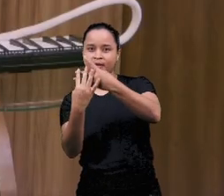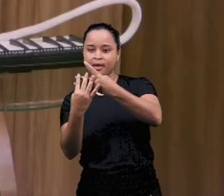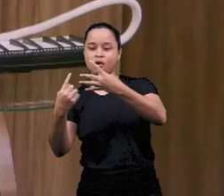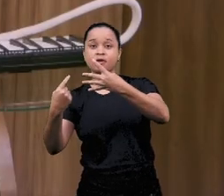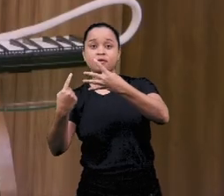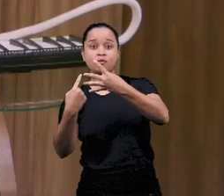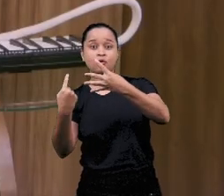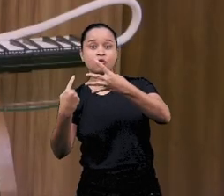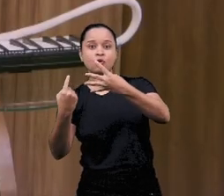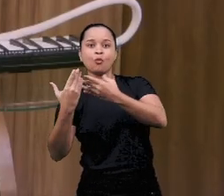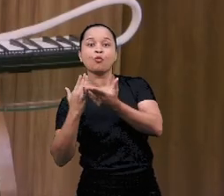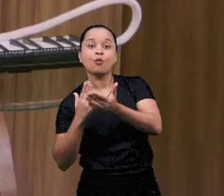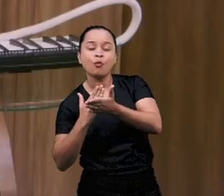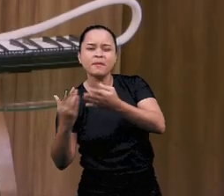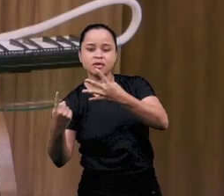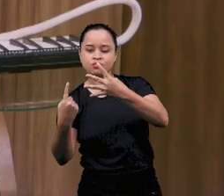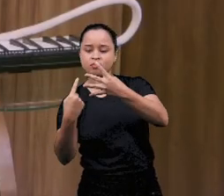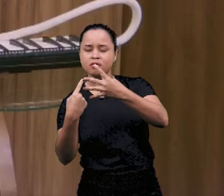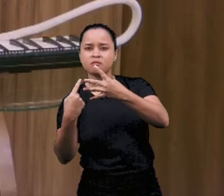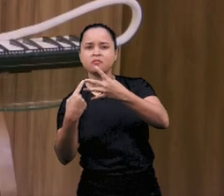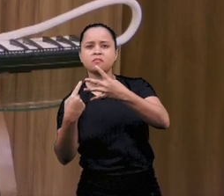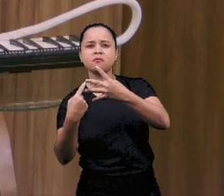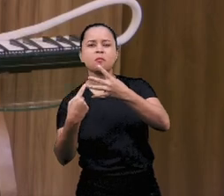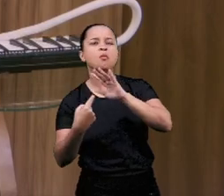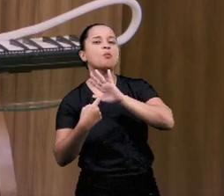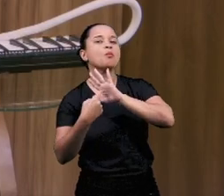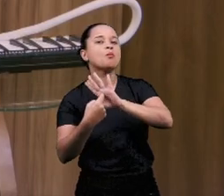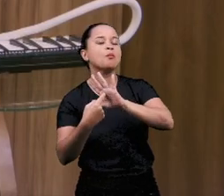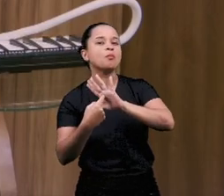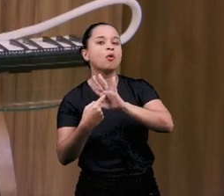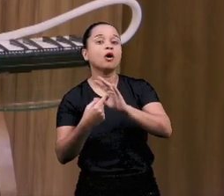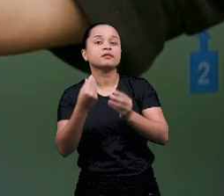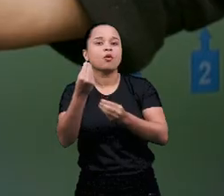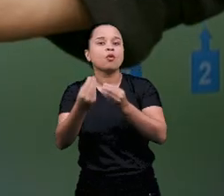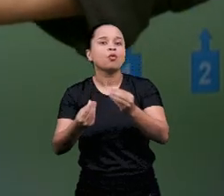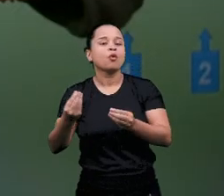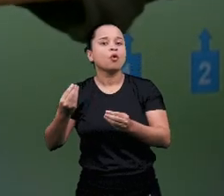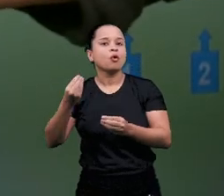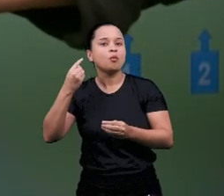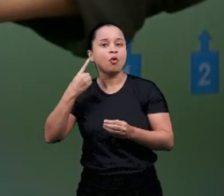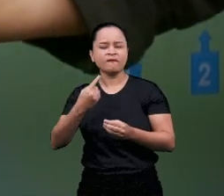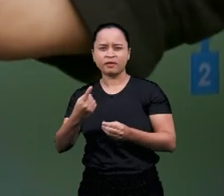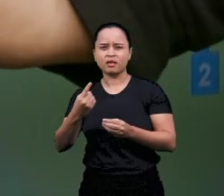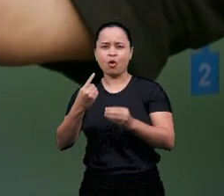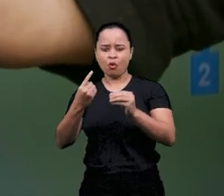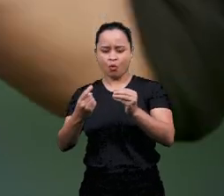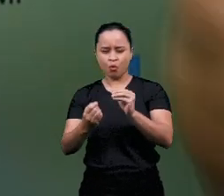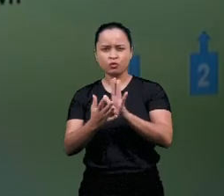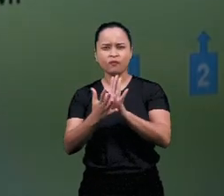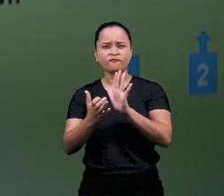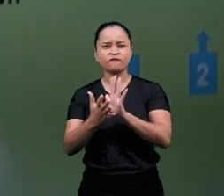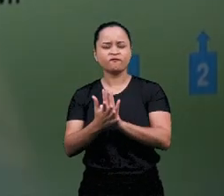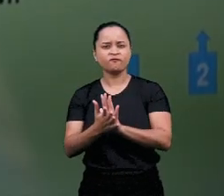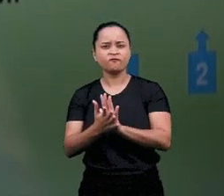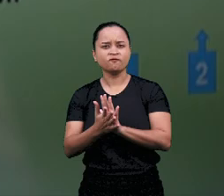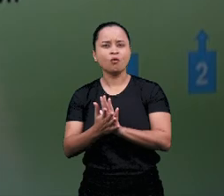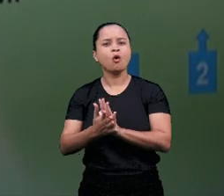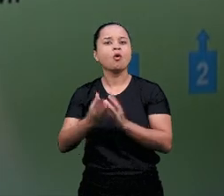en identifiant la tonalité de la louange. Ici, le ton se trouve en sol majeur.